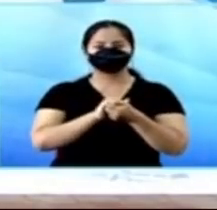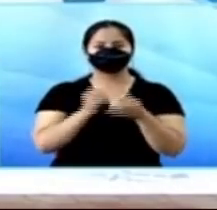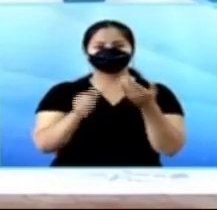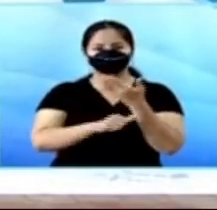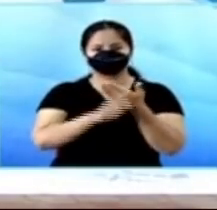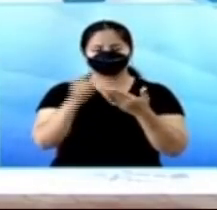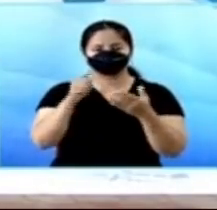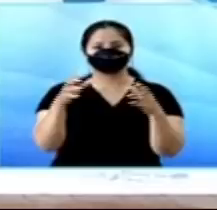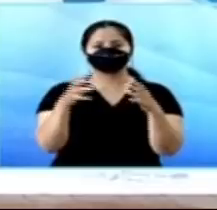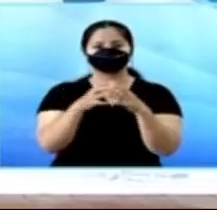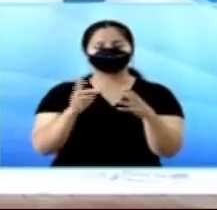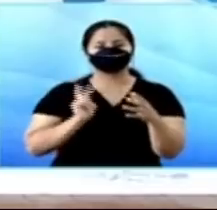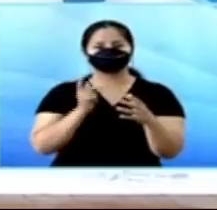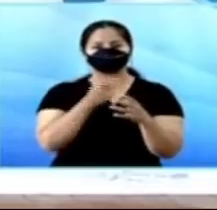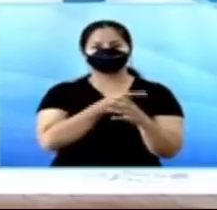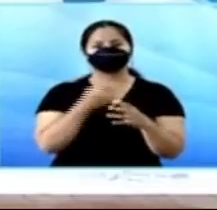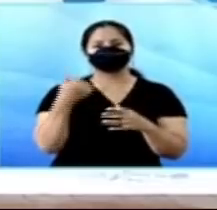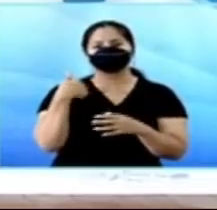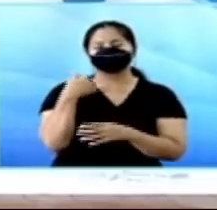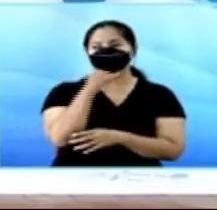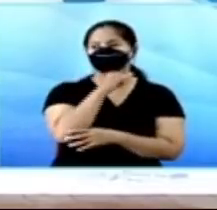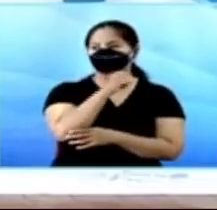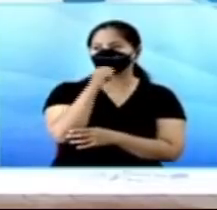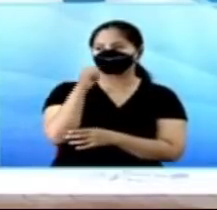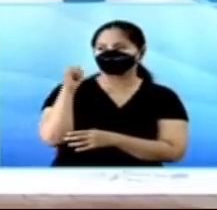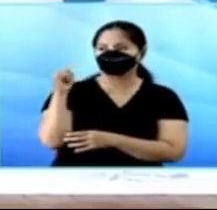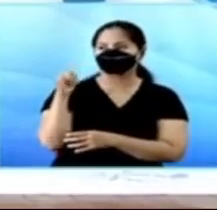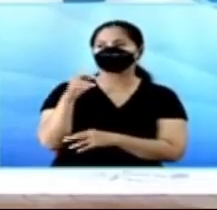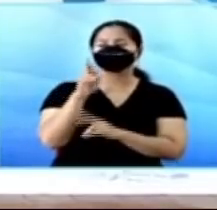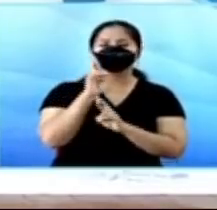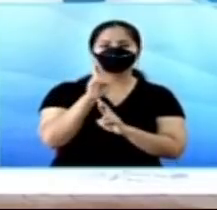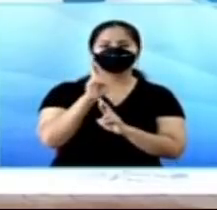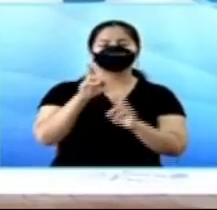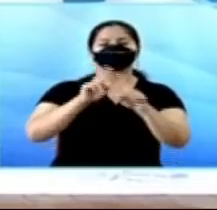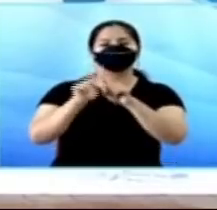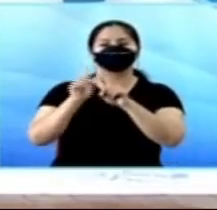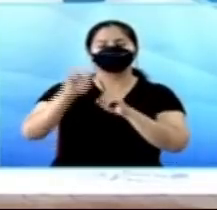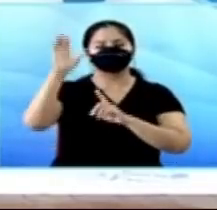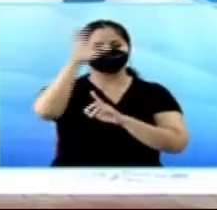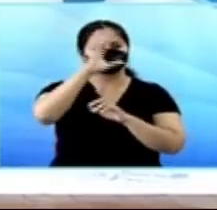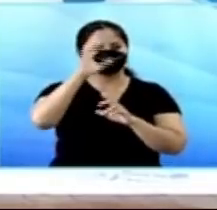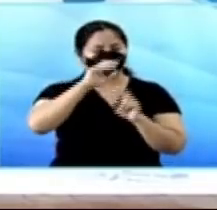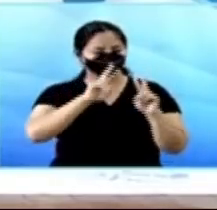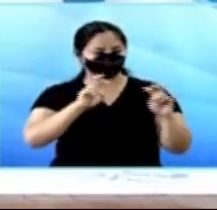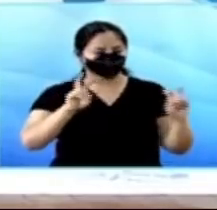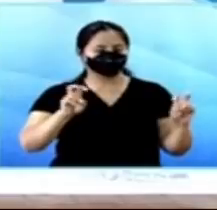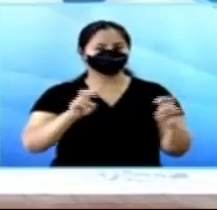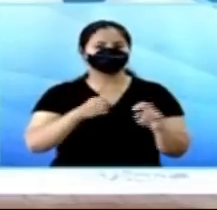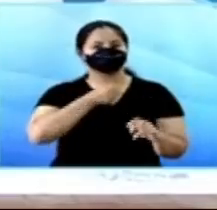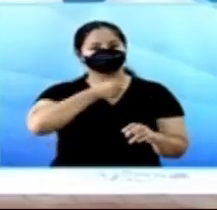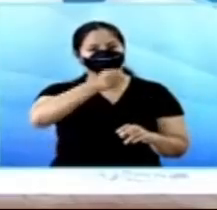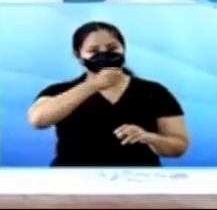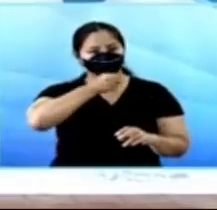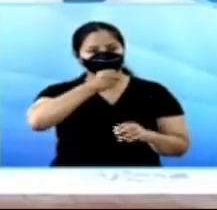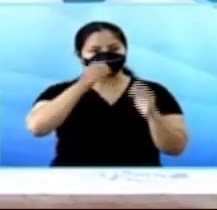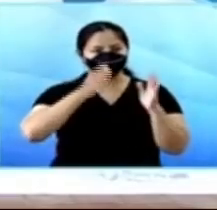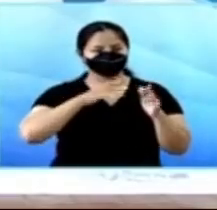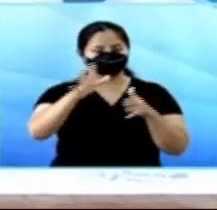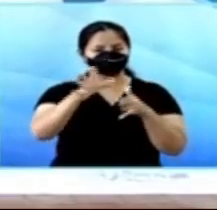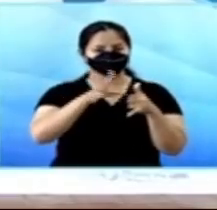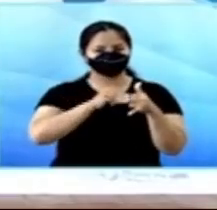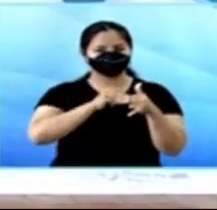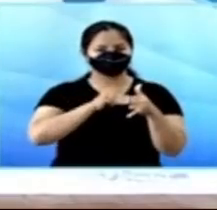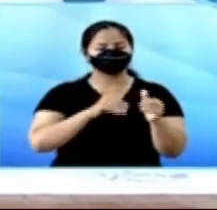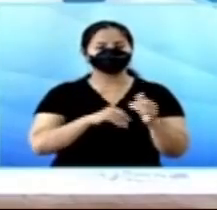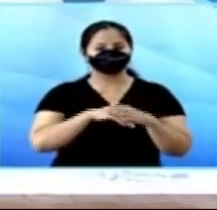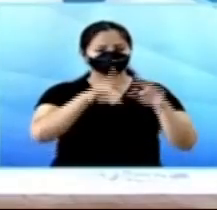ของพวกเราในการลงไปประเมินความเสี่ยงในการซอกหาเสื้อสัมภาษณ์กรณีติดเสื้อและซอกค้นห